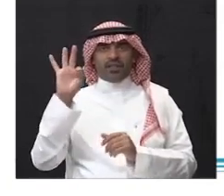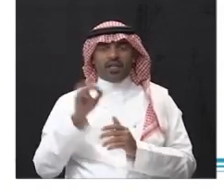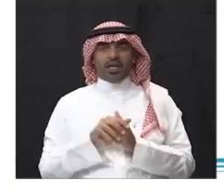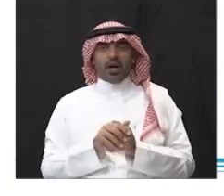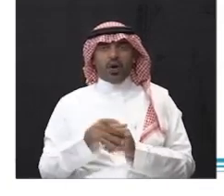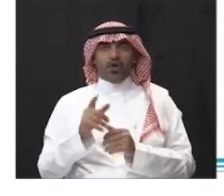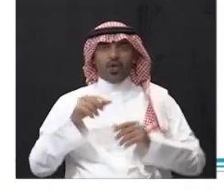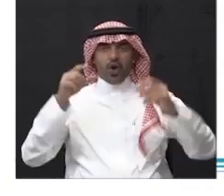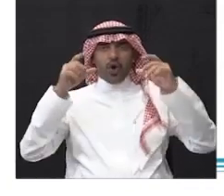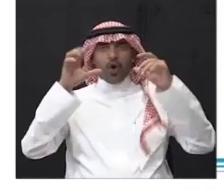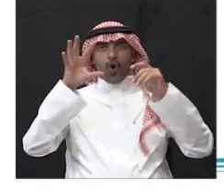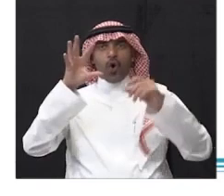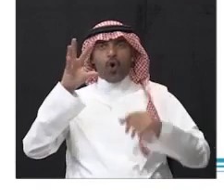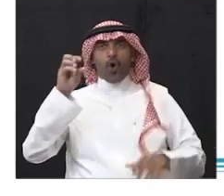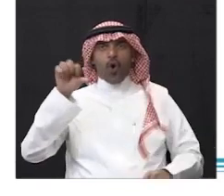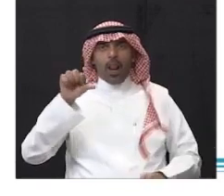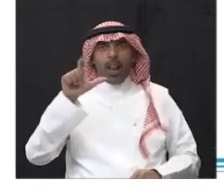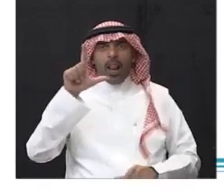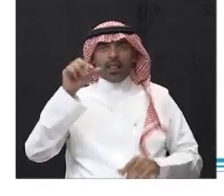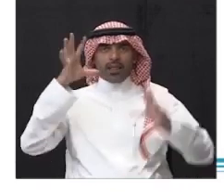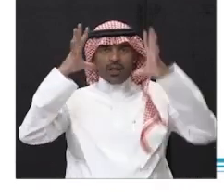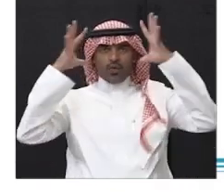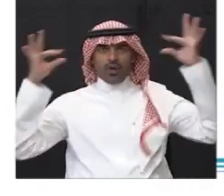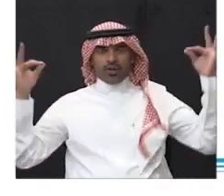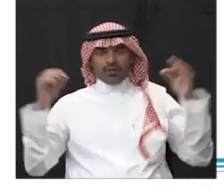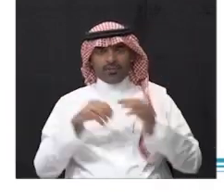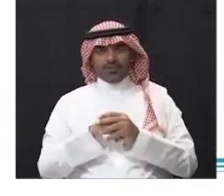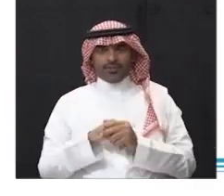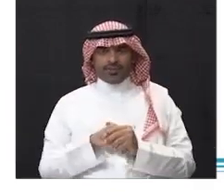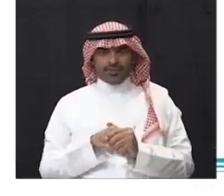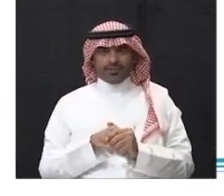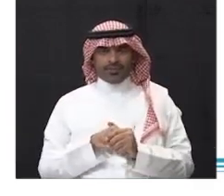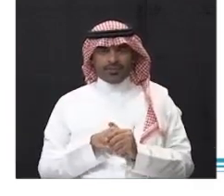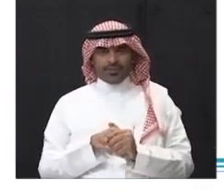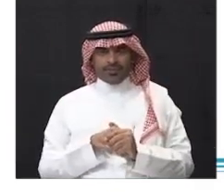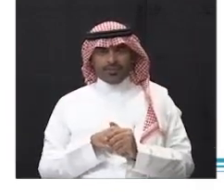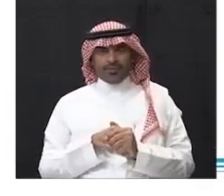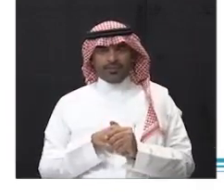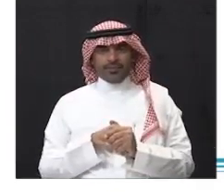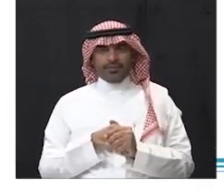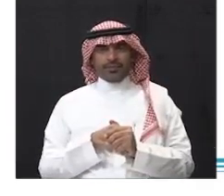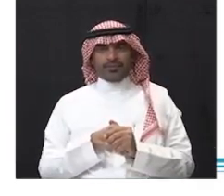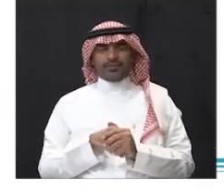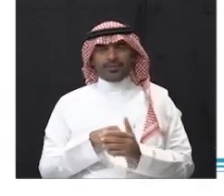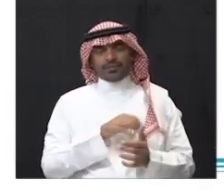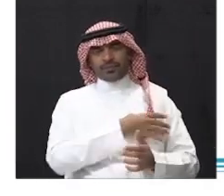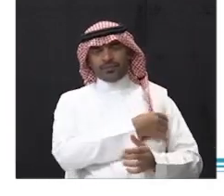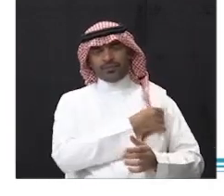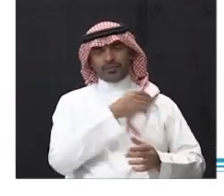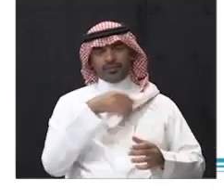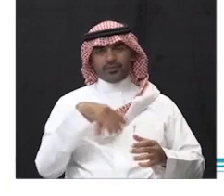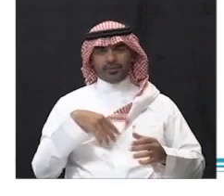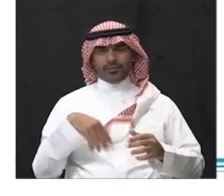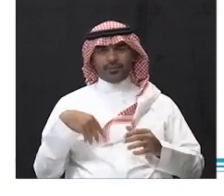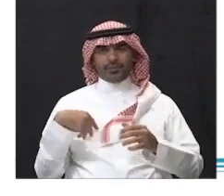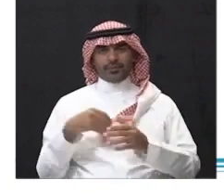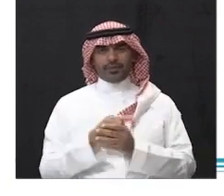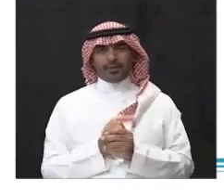سؤال: صمم خريطة مفاهيم لدوافع الكشوف الجغرافية. لدينا 4